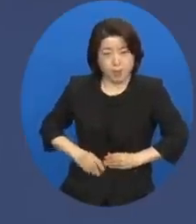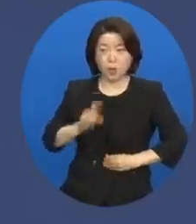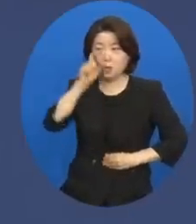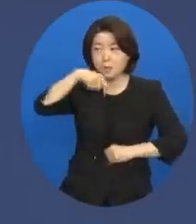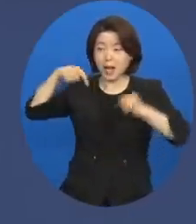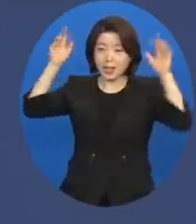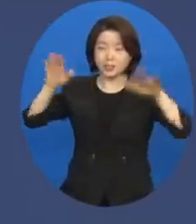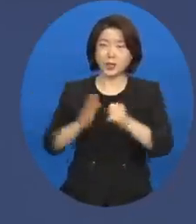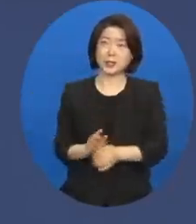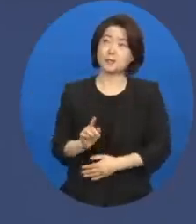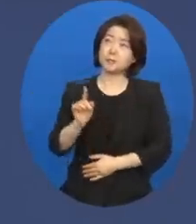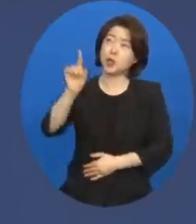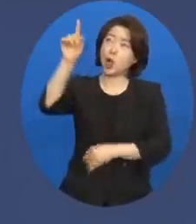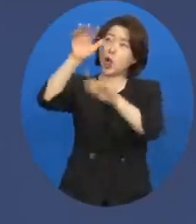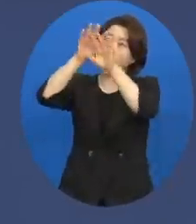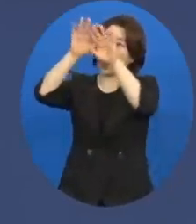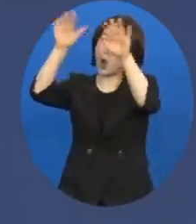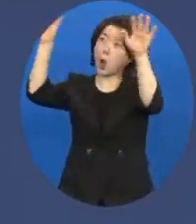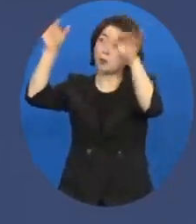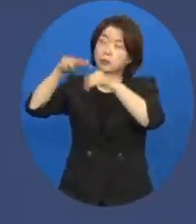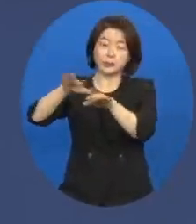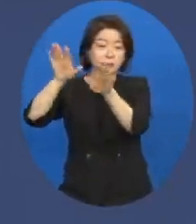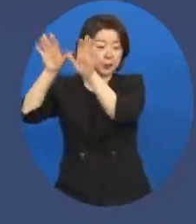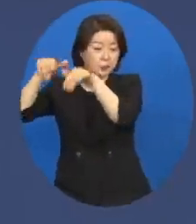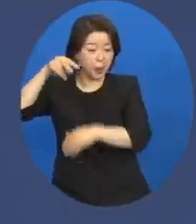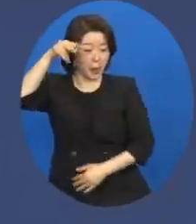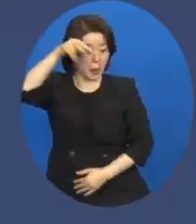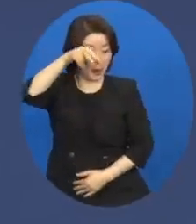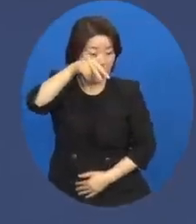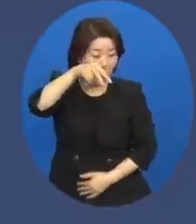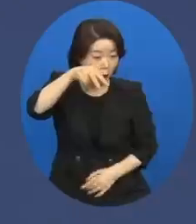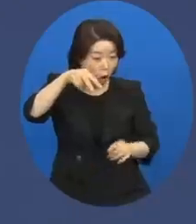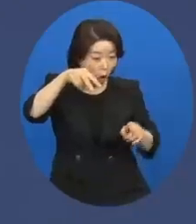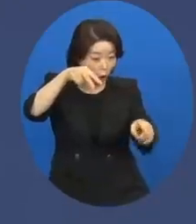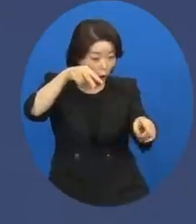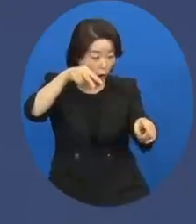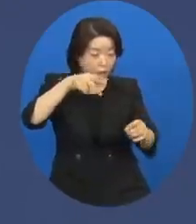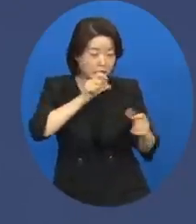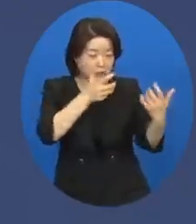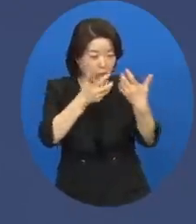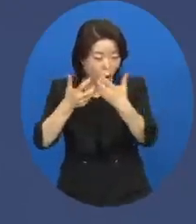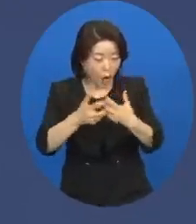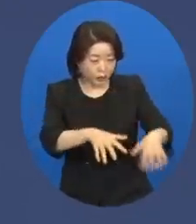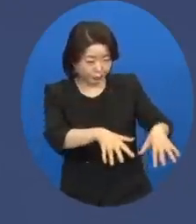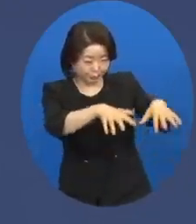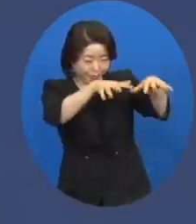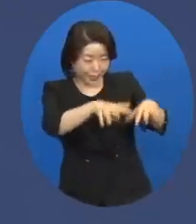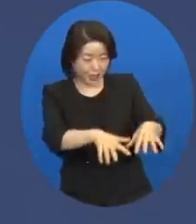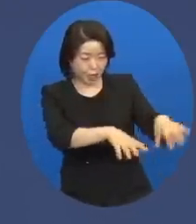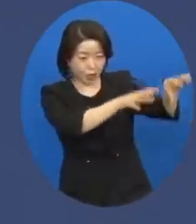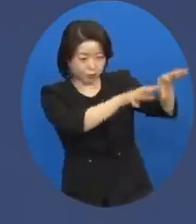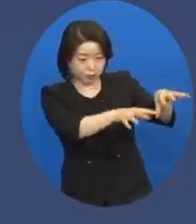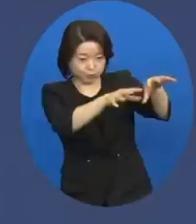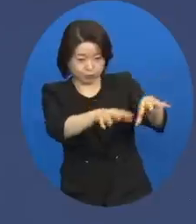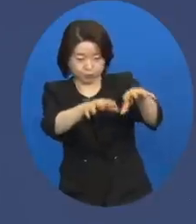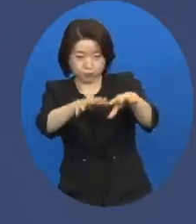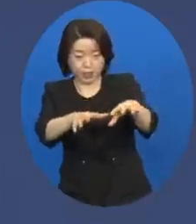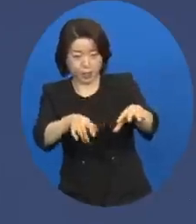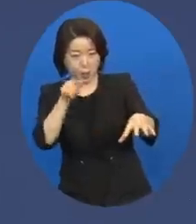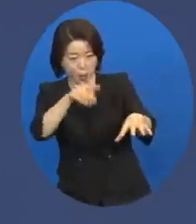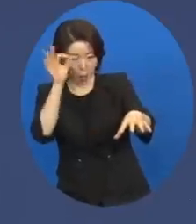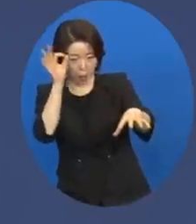하늘 높은 곳에서 이렇게 내려보다가 거기에 얼음덩어리, 뭐 눈이 쌓인 얼음덩어리들 막 이런 것에